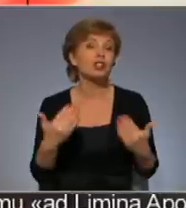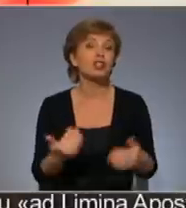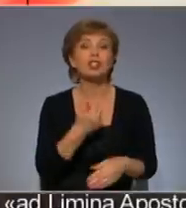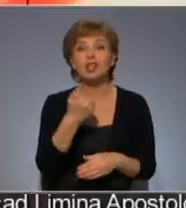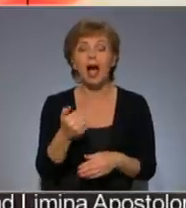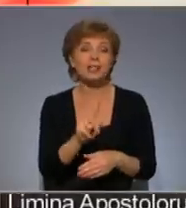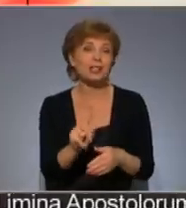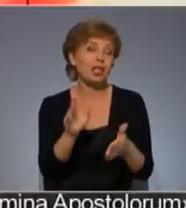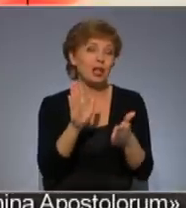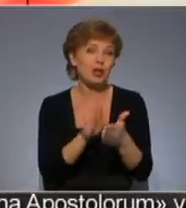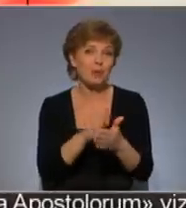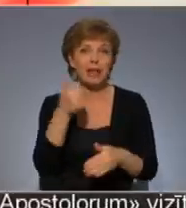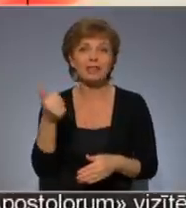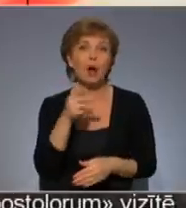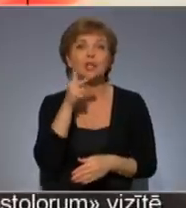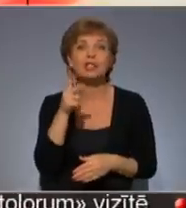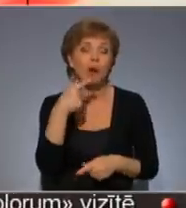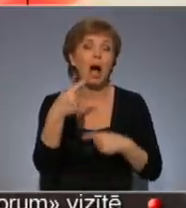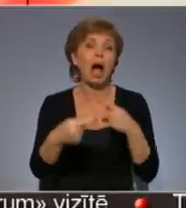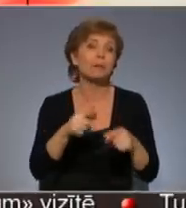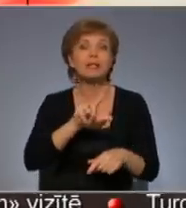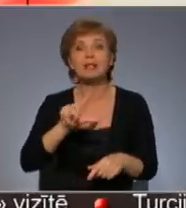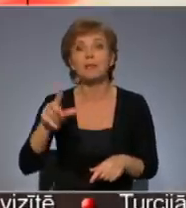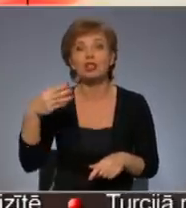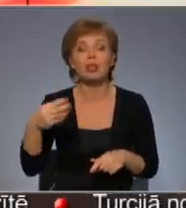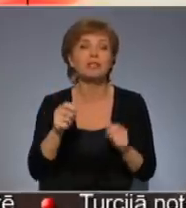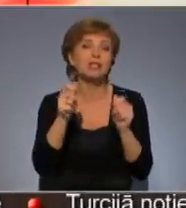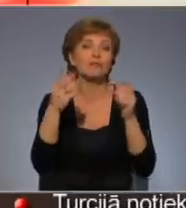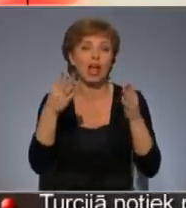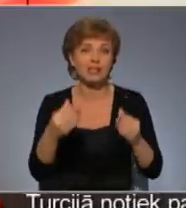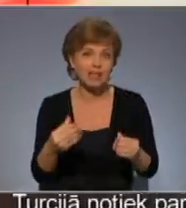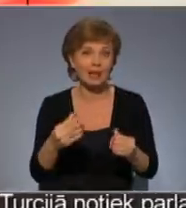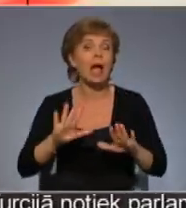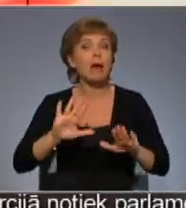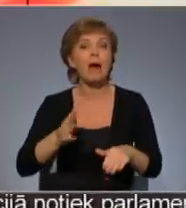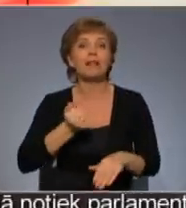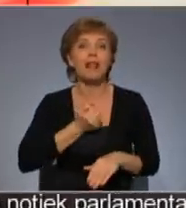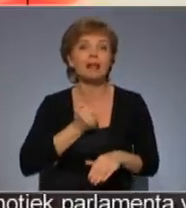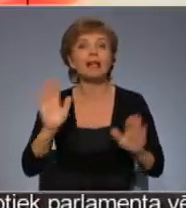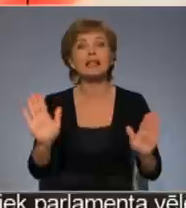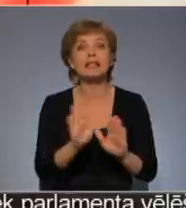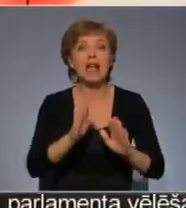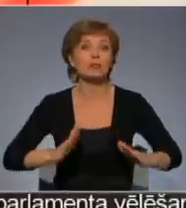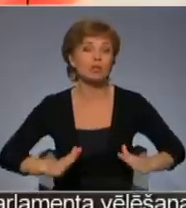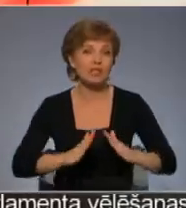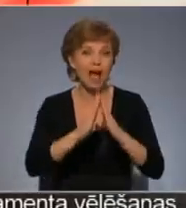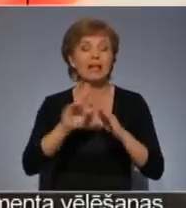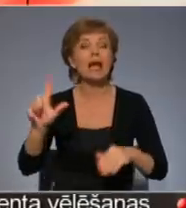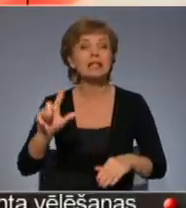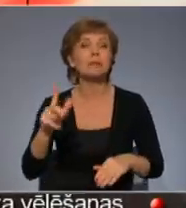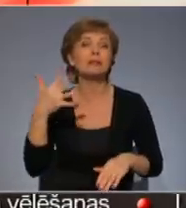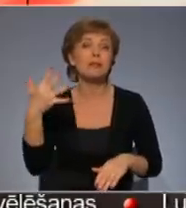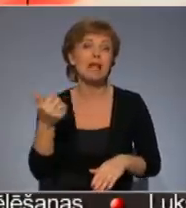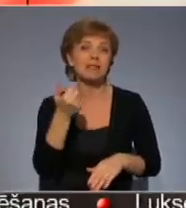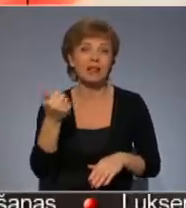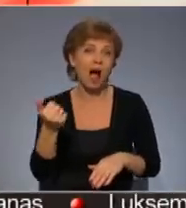Šis gads ir jubileju gads. Daugavpilī aprit 740. Dzimšanas diena, savukārt Latgales dziesmas svētkiem 75 gadi. Un jau